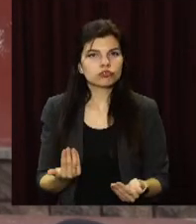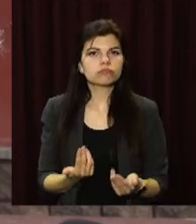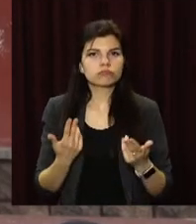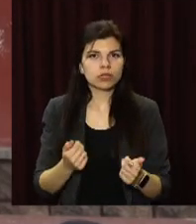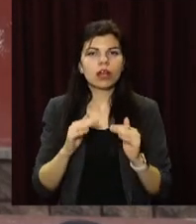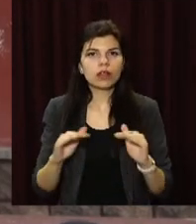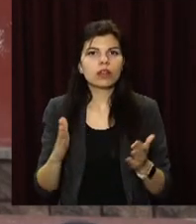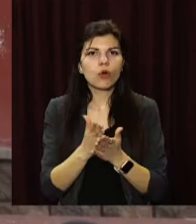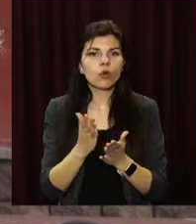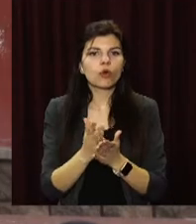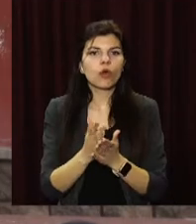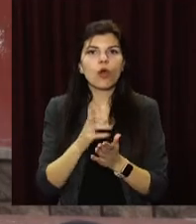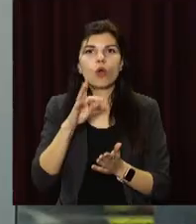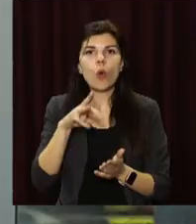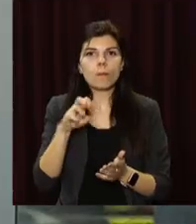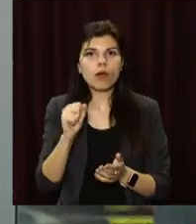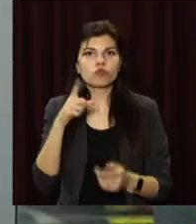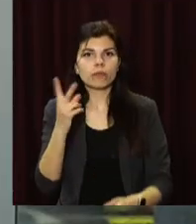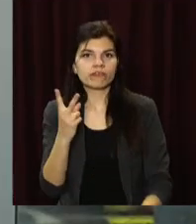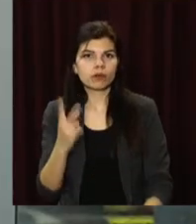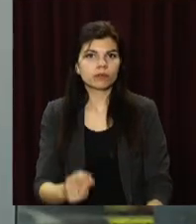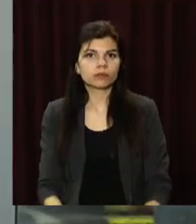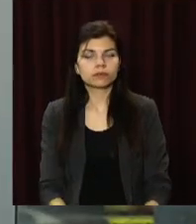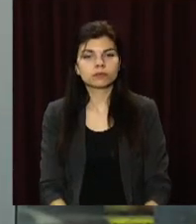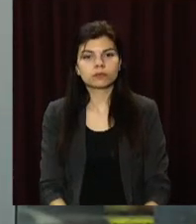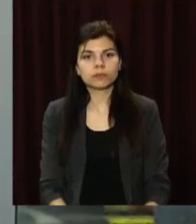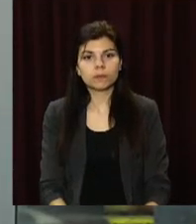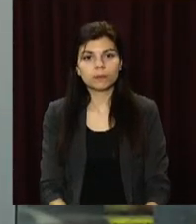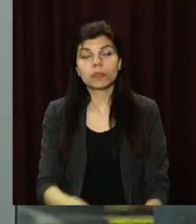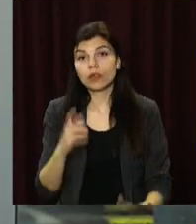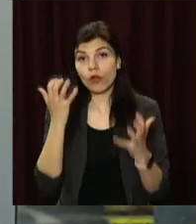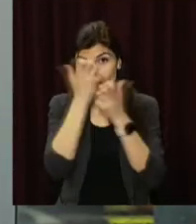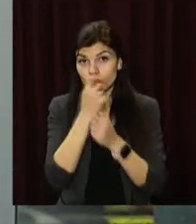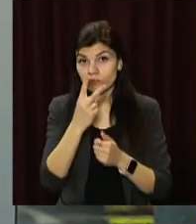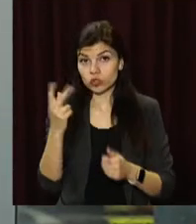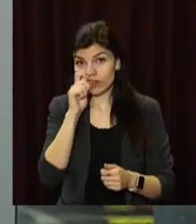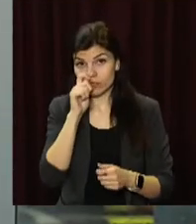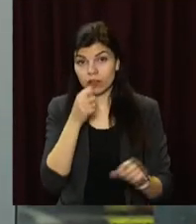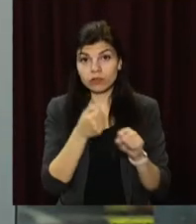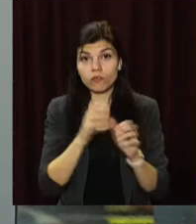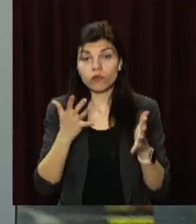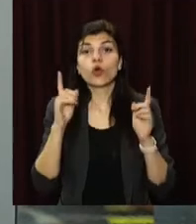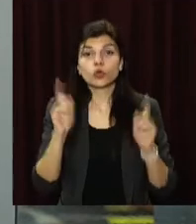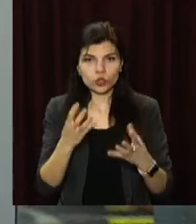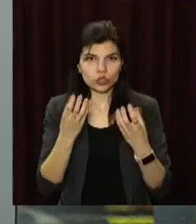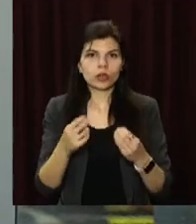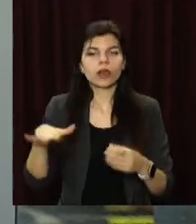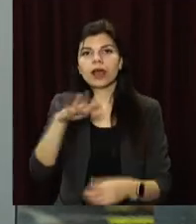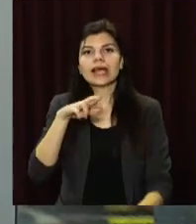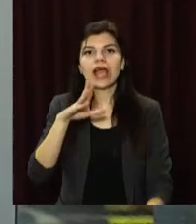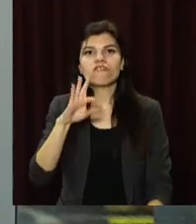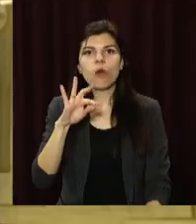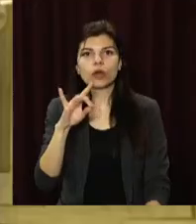Дети находятся в состоянии комы 2. Вночі 22 квітня ДТП сталося і на проспекті Яворницького, поблизу